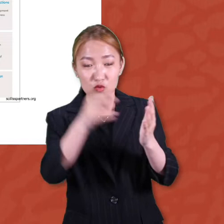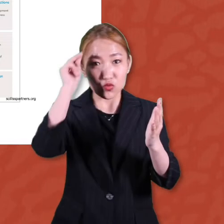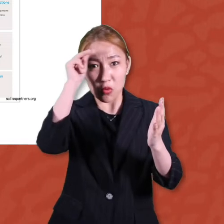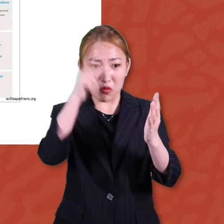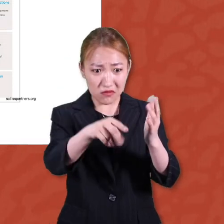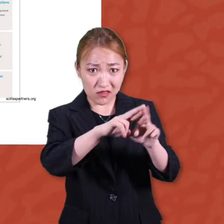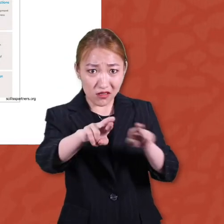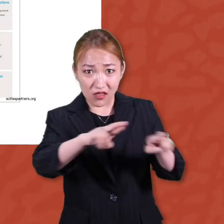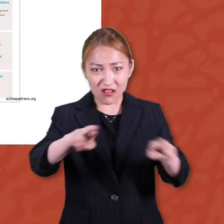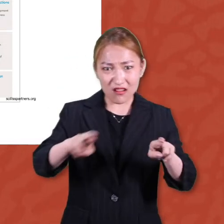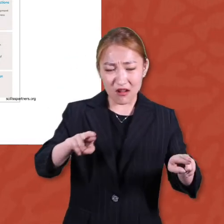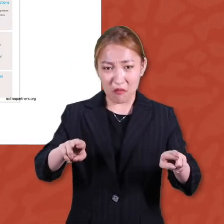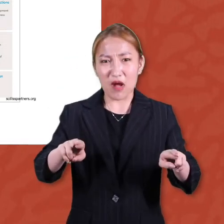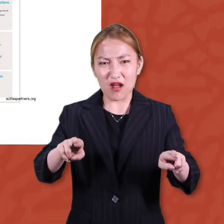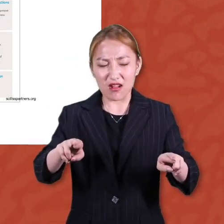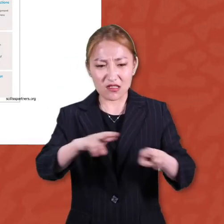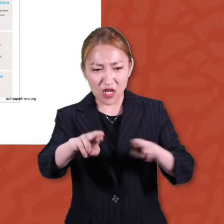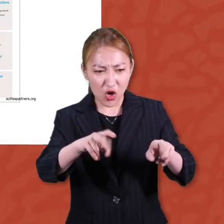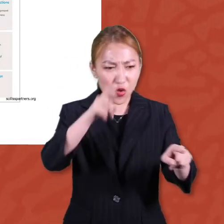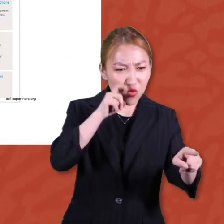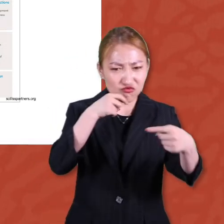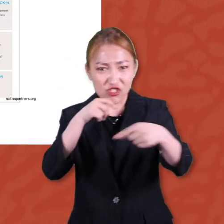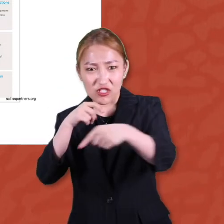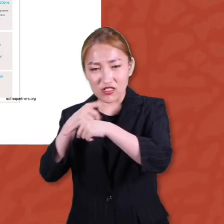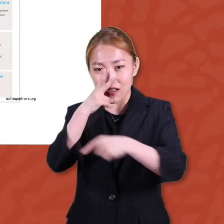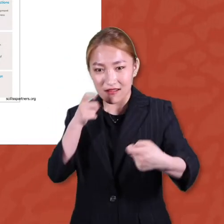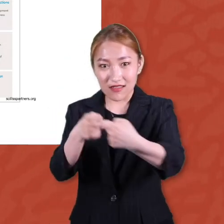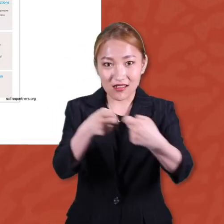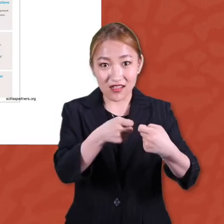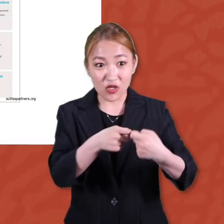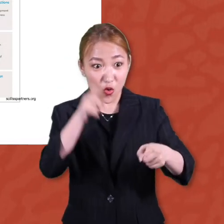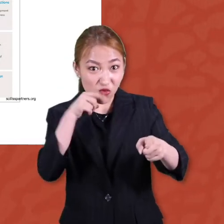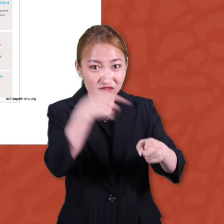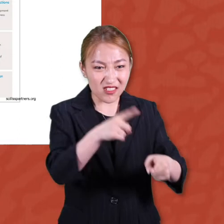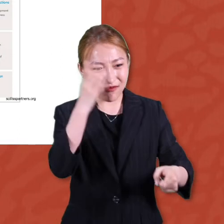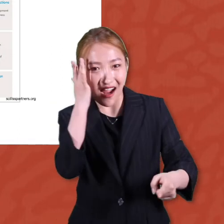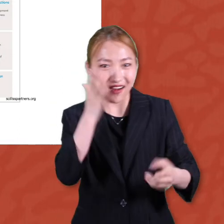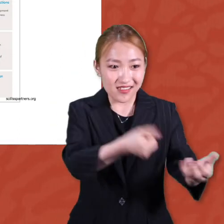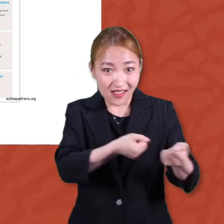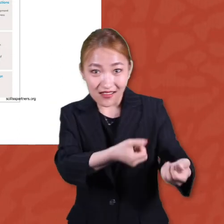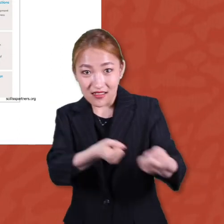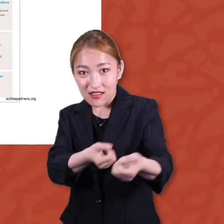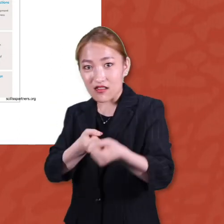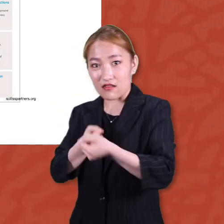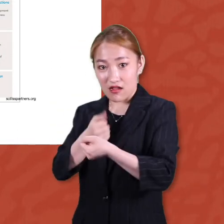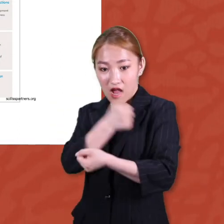ялгааг ялгаатай хэв маяг болон хүсэл эрмэлзэлд нийцүүлэн татан оролцуулах олон арга хэрэгслүүдээр